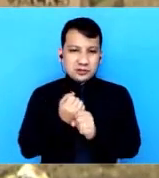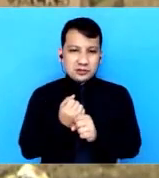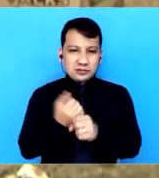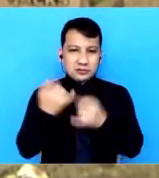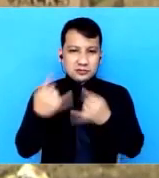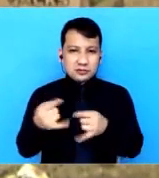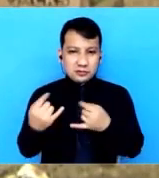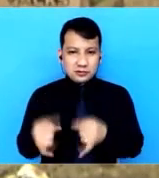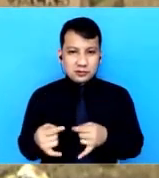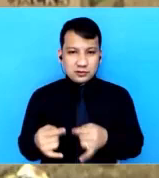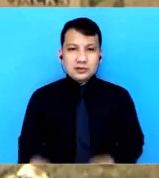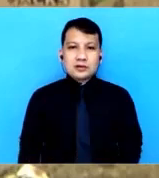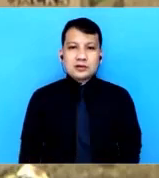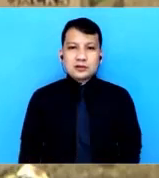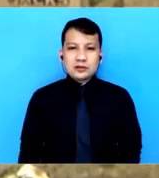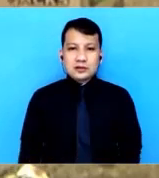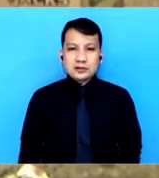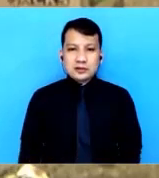na laruan.